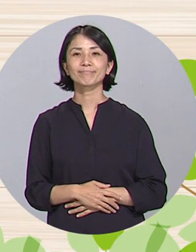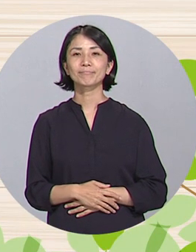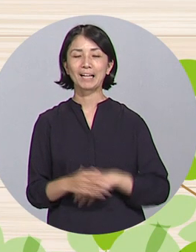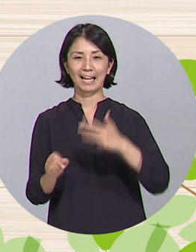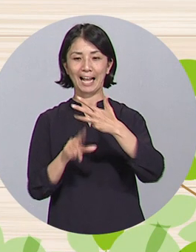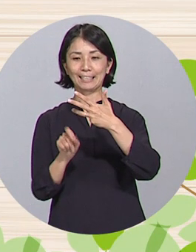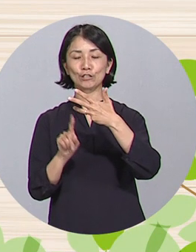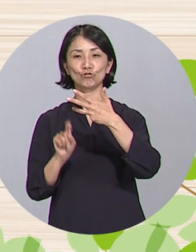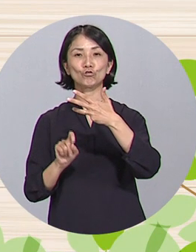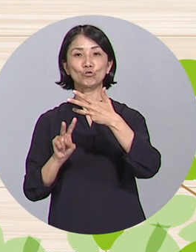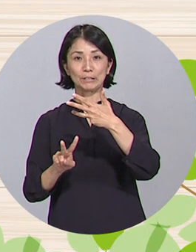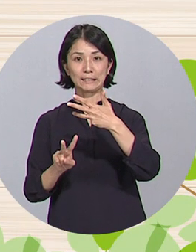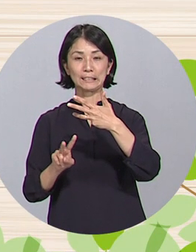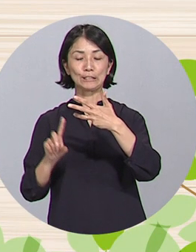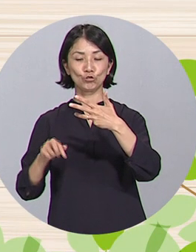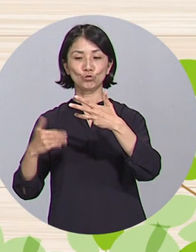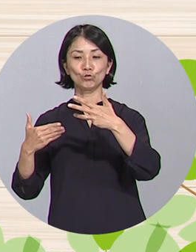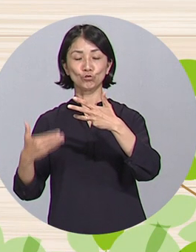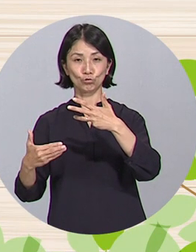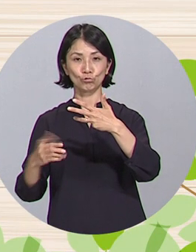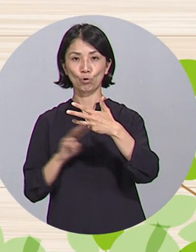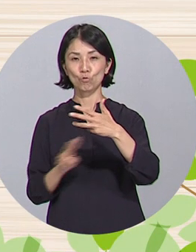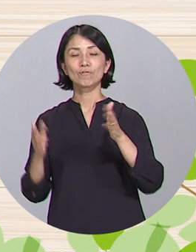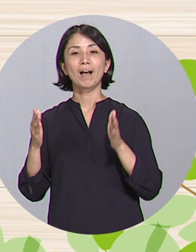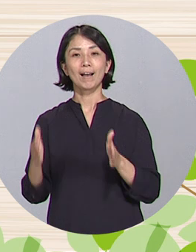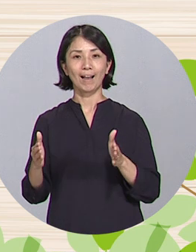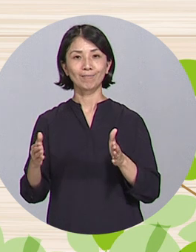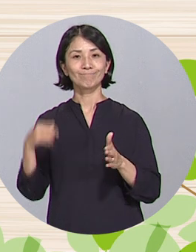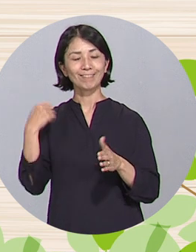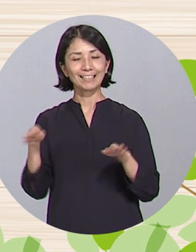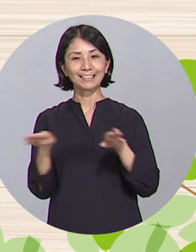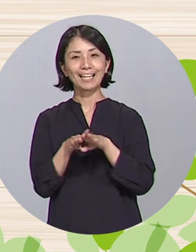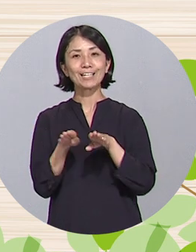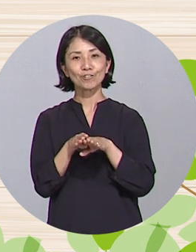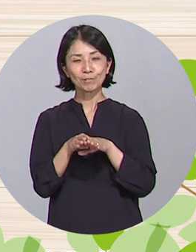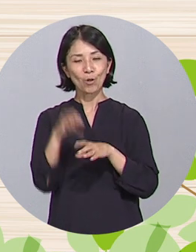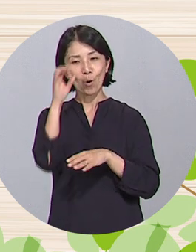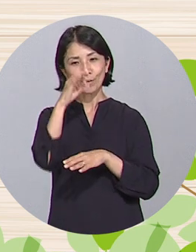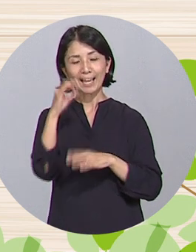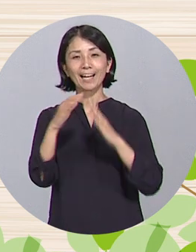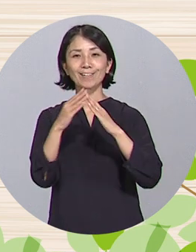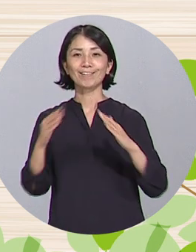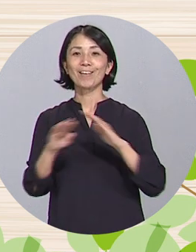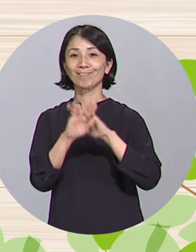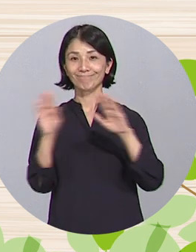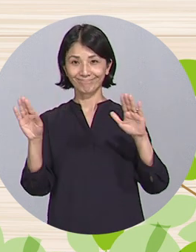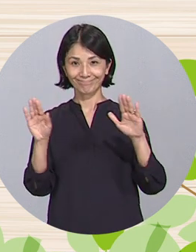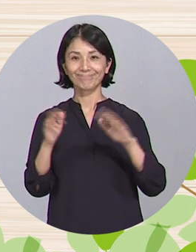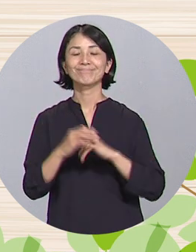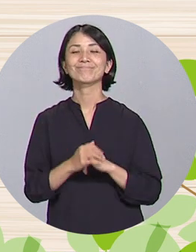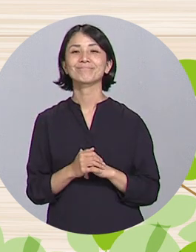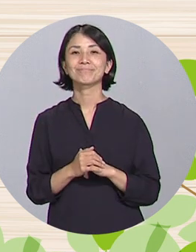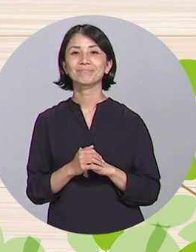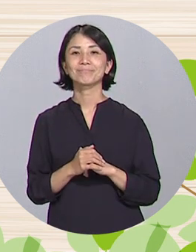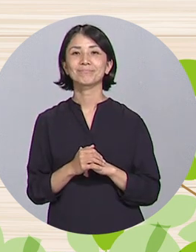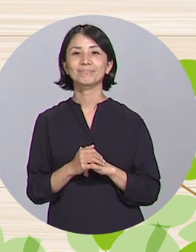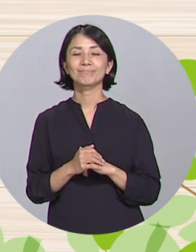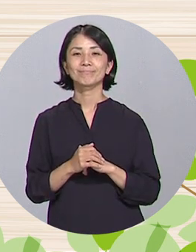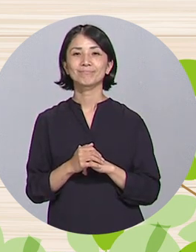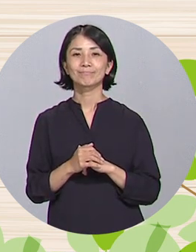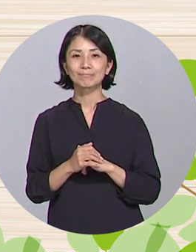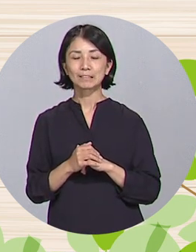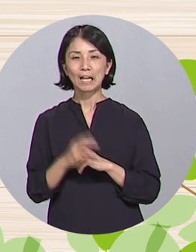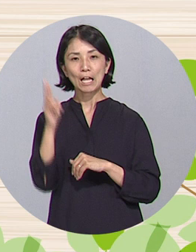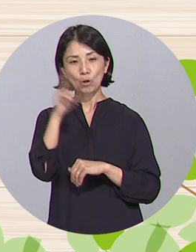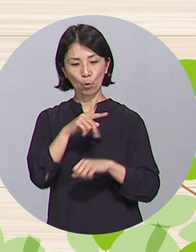8月12日と19日の2日間、夏休みスタジオ見学会を開催します。両日とも午後